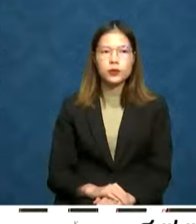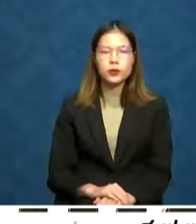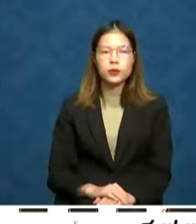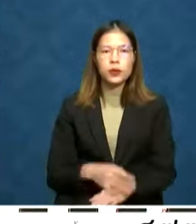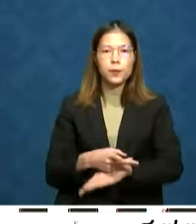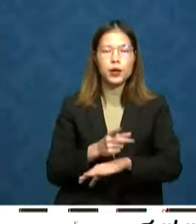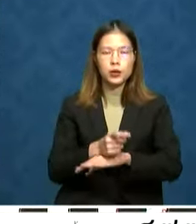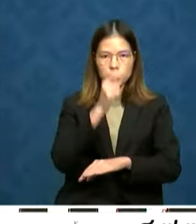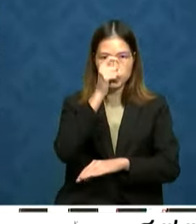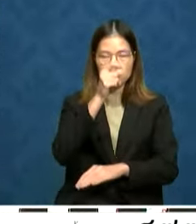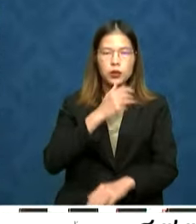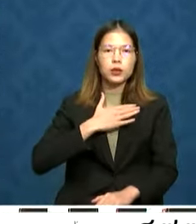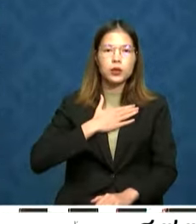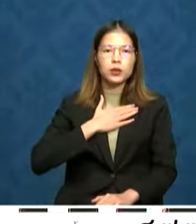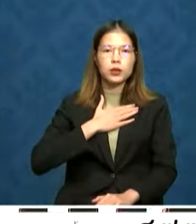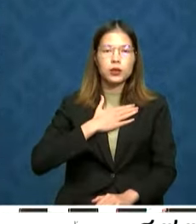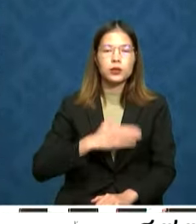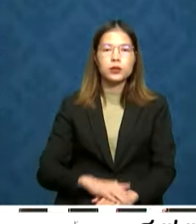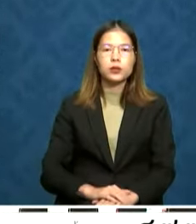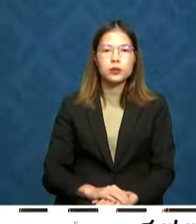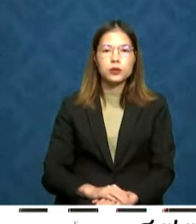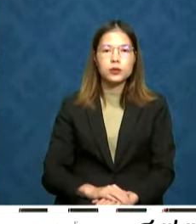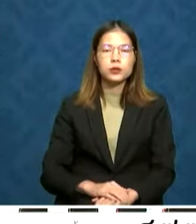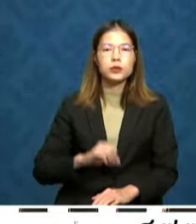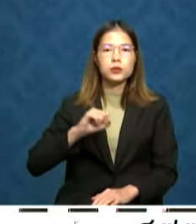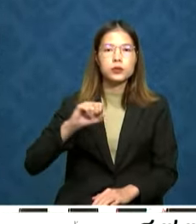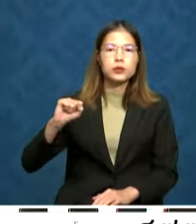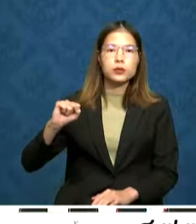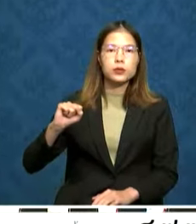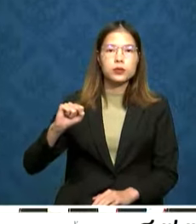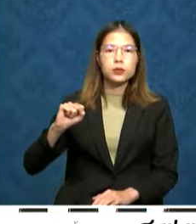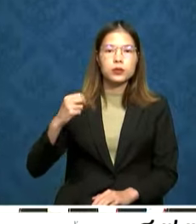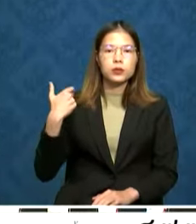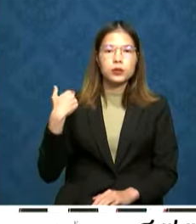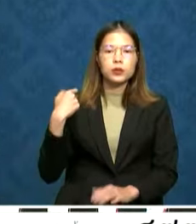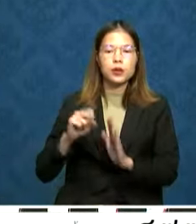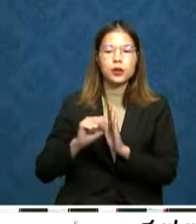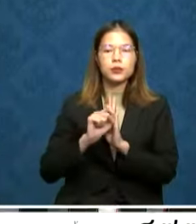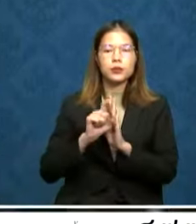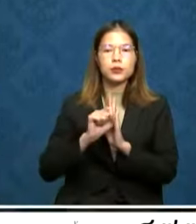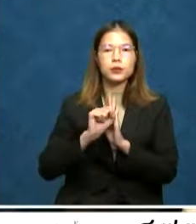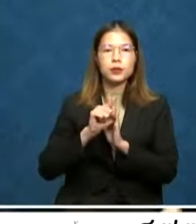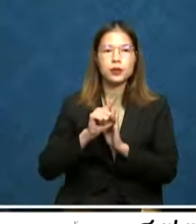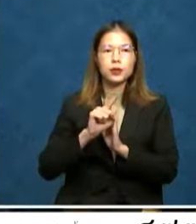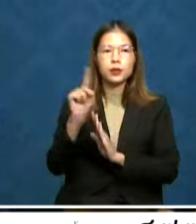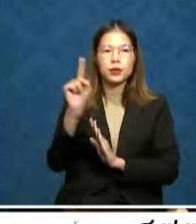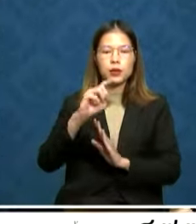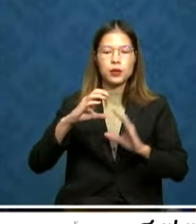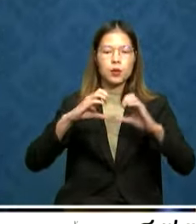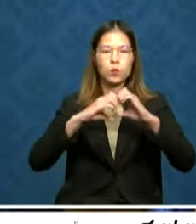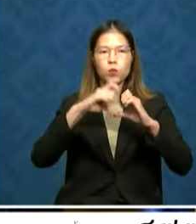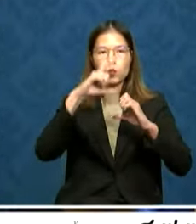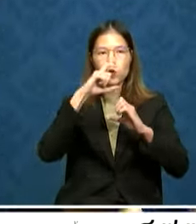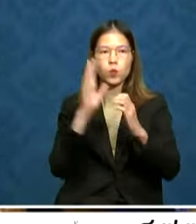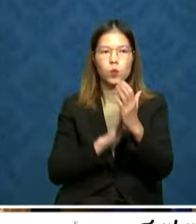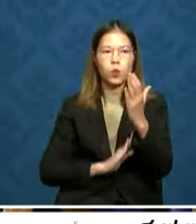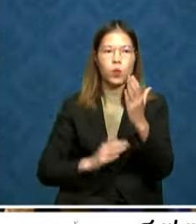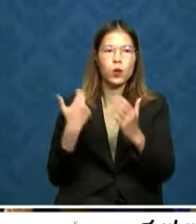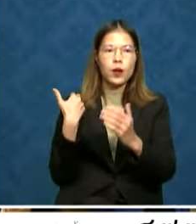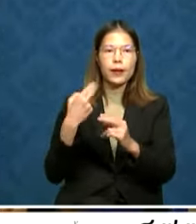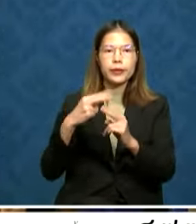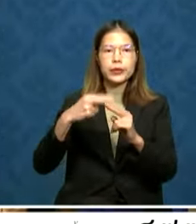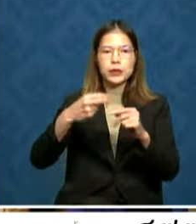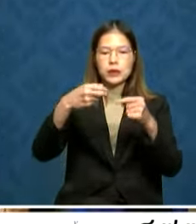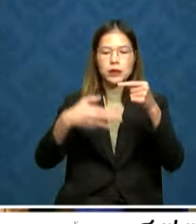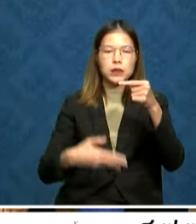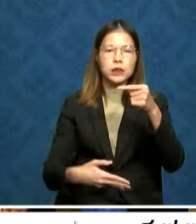สพาที่เครบกัผมักภูใพัยบุญชัยสมาชิสพาพูแทยาศาดอน จหว ศร์เกต 3พัคภูมใไทยคอผมขอเสนอราย